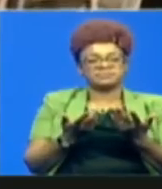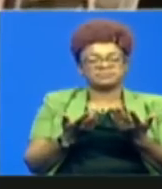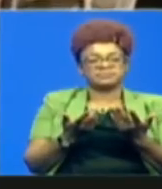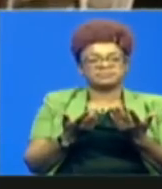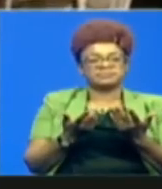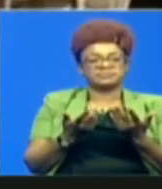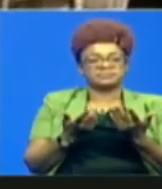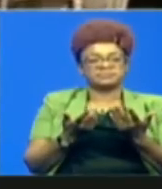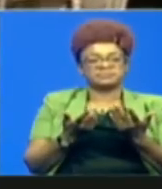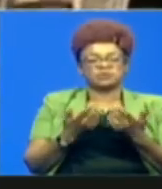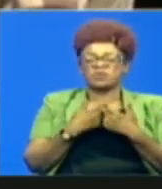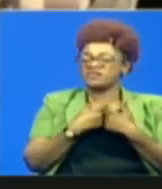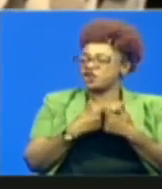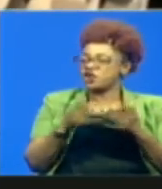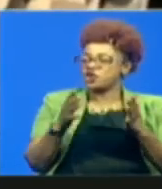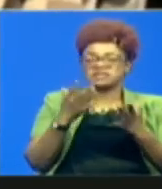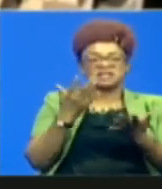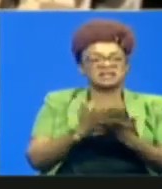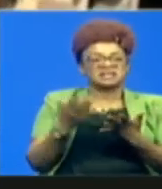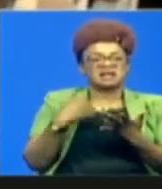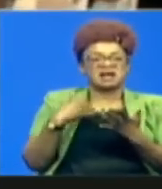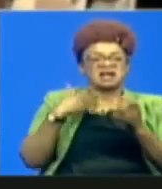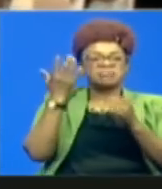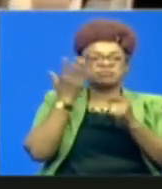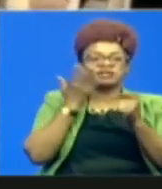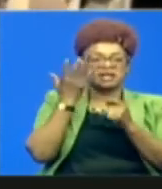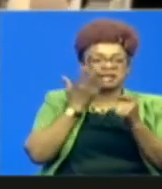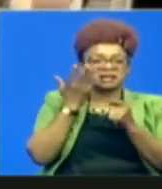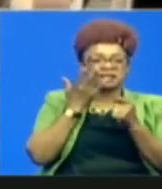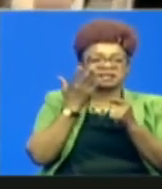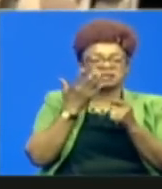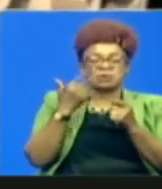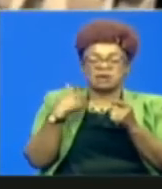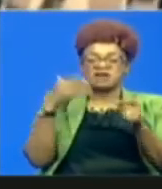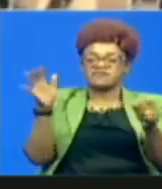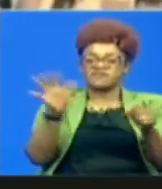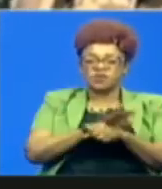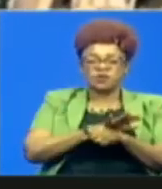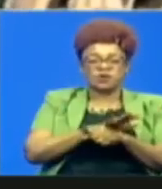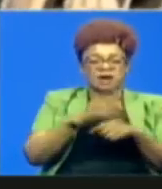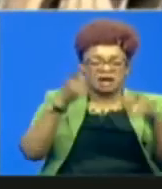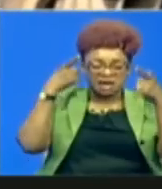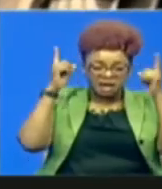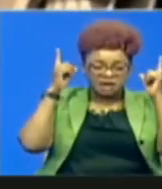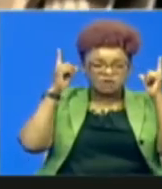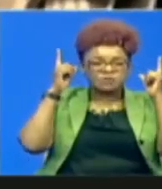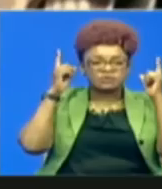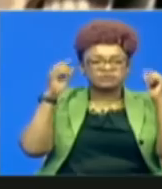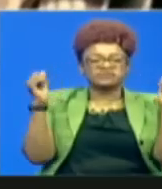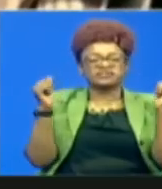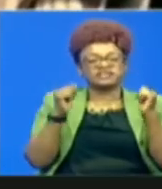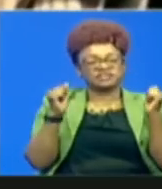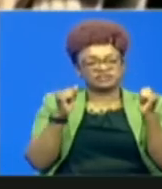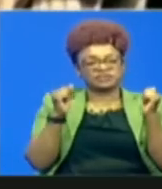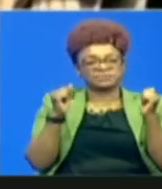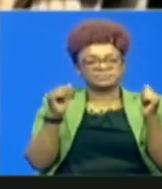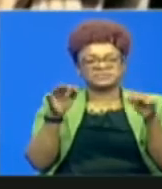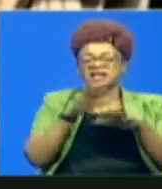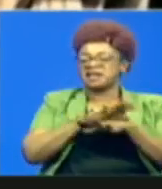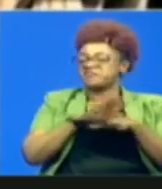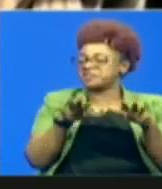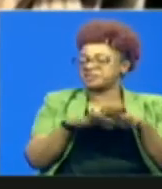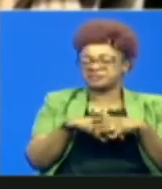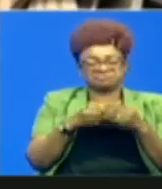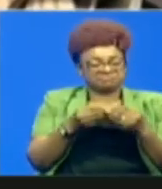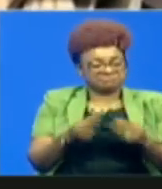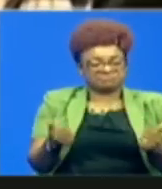Tumepoteza vitu nyingi, tulikuwa tumeka butchery, tumeka nyama mzima ya ngombe, mafriji, kila kitu tumepoteza,